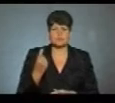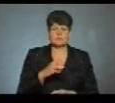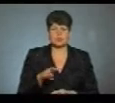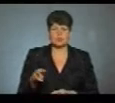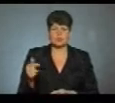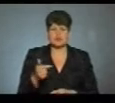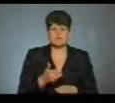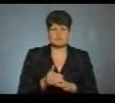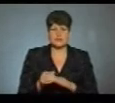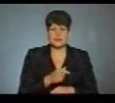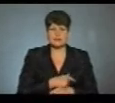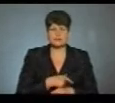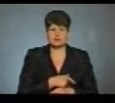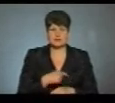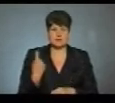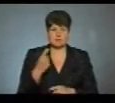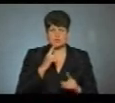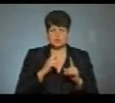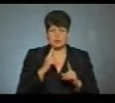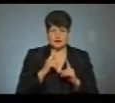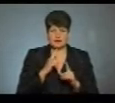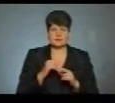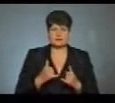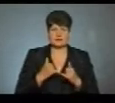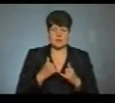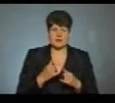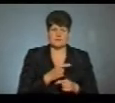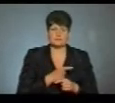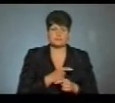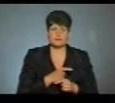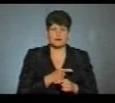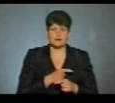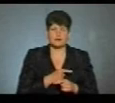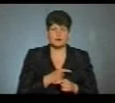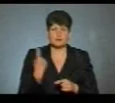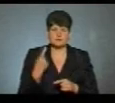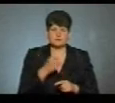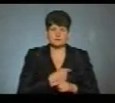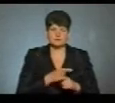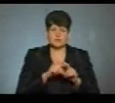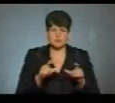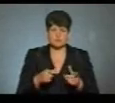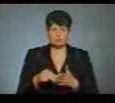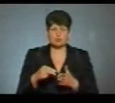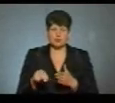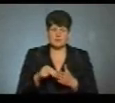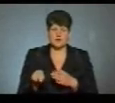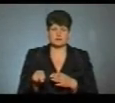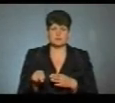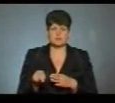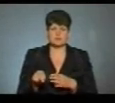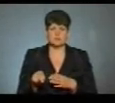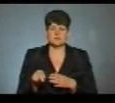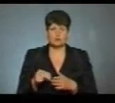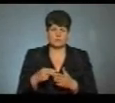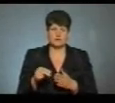гривень виділили депутати обласної ради для університетської лікарні на купівлю медикаментів, щоб лікувати хворих на коронавірус.